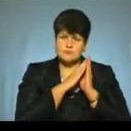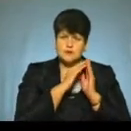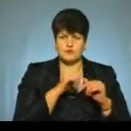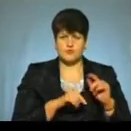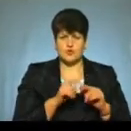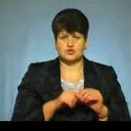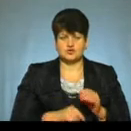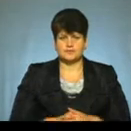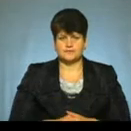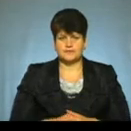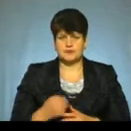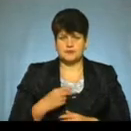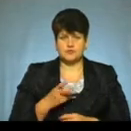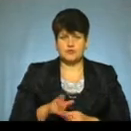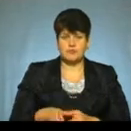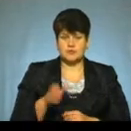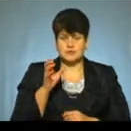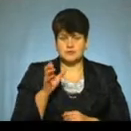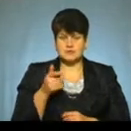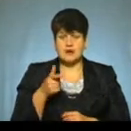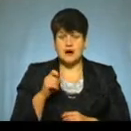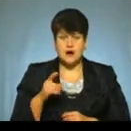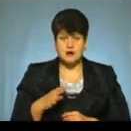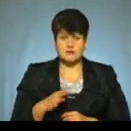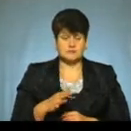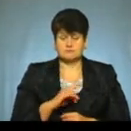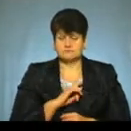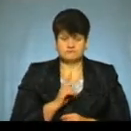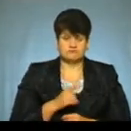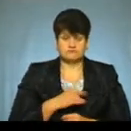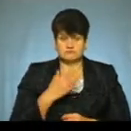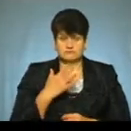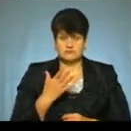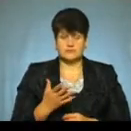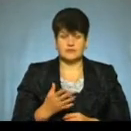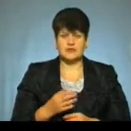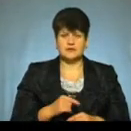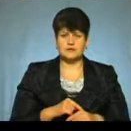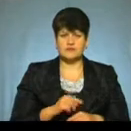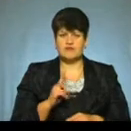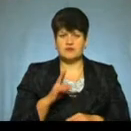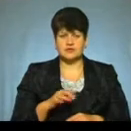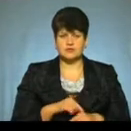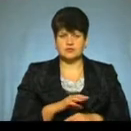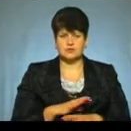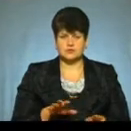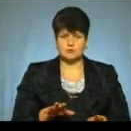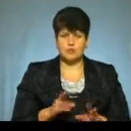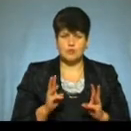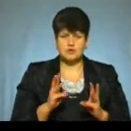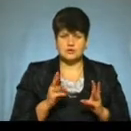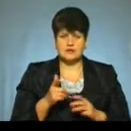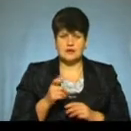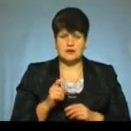родичів. Як зайшов в під'їзд, газ так ішов, що дайте робу. І все, в квартирі нічого не було, приїхало пожежно, газ